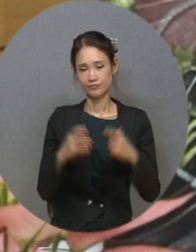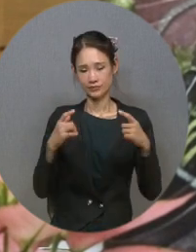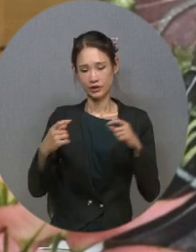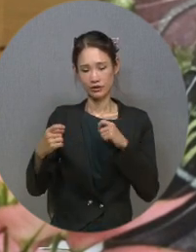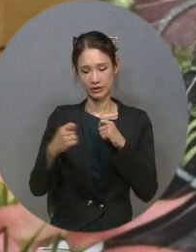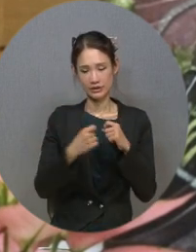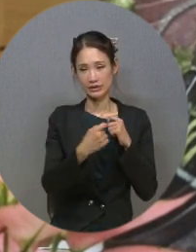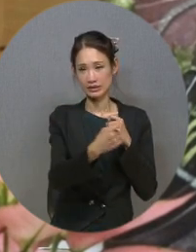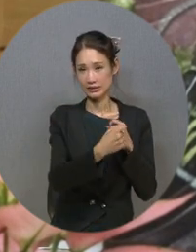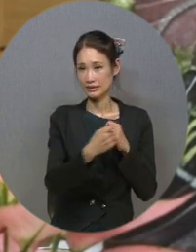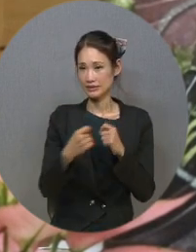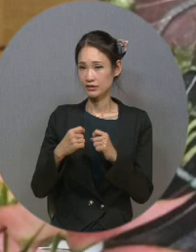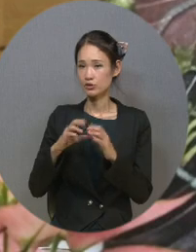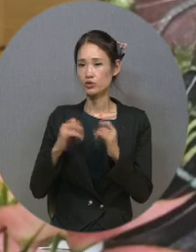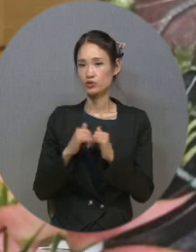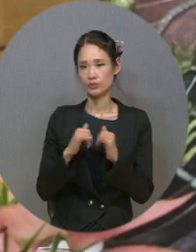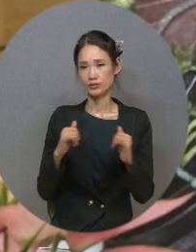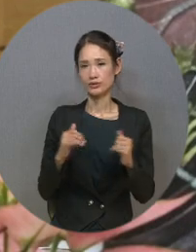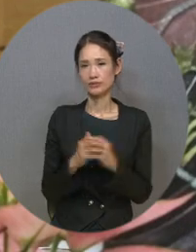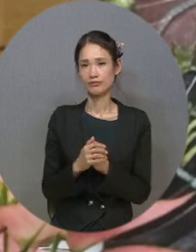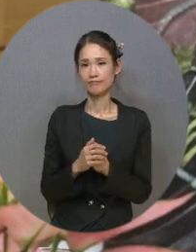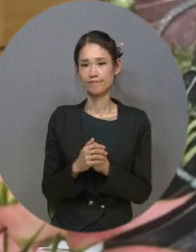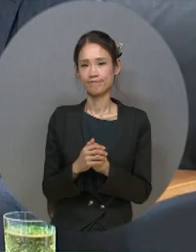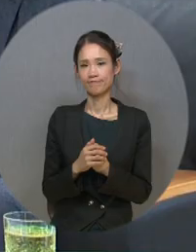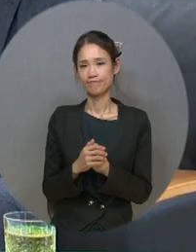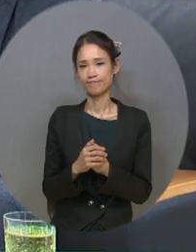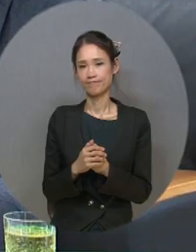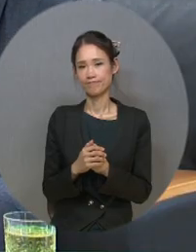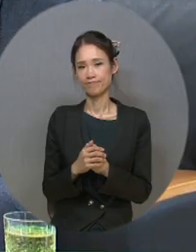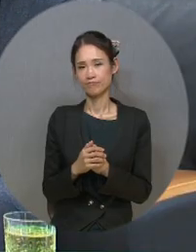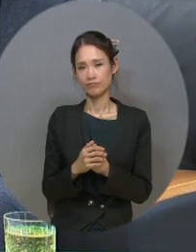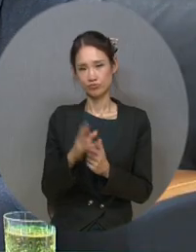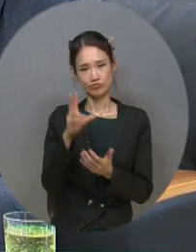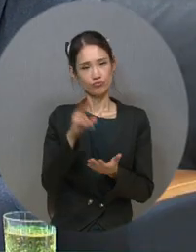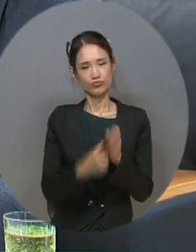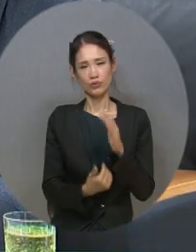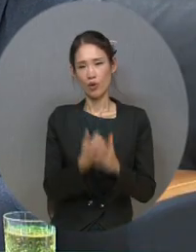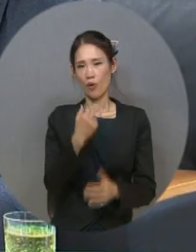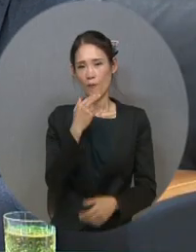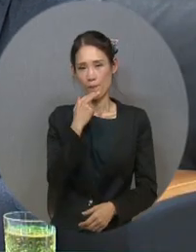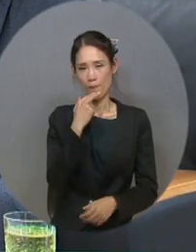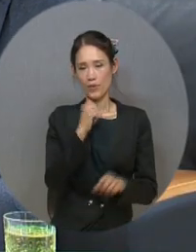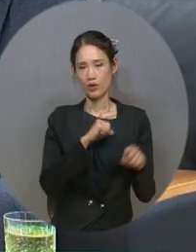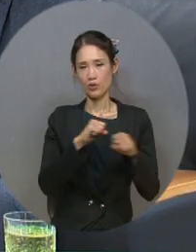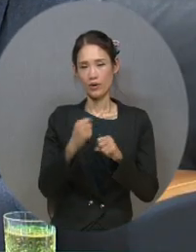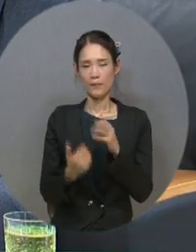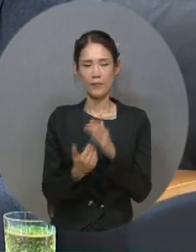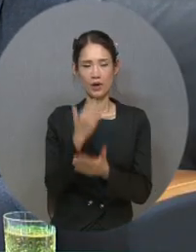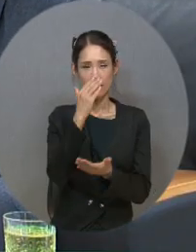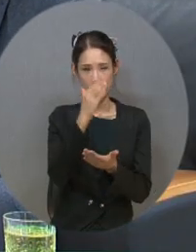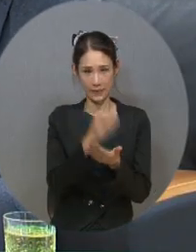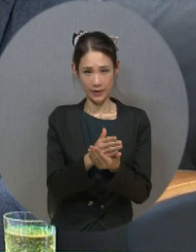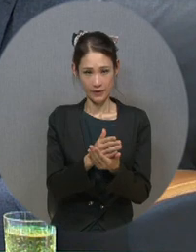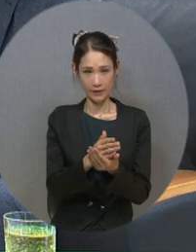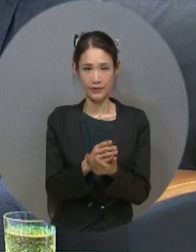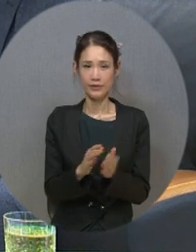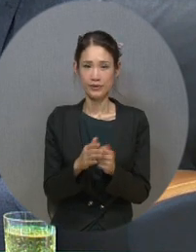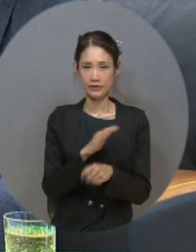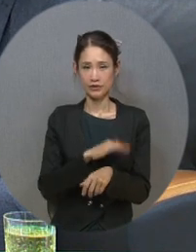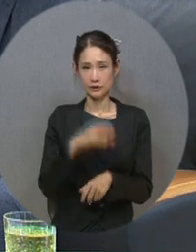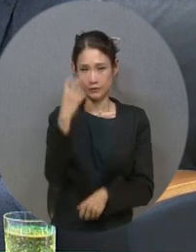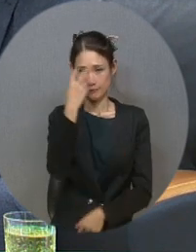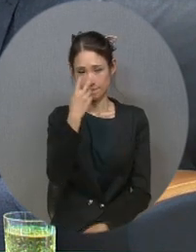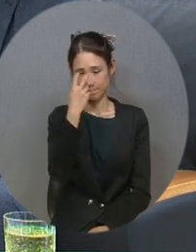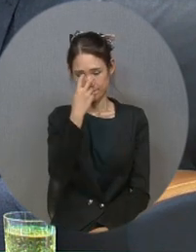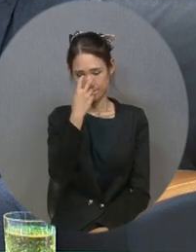인근 주민들이나 이분들에게 이상이 가는 행위가 벌어지지 않도록 잘